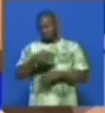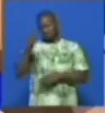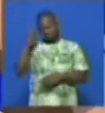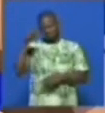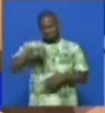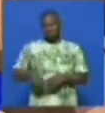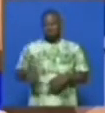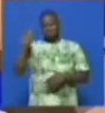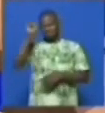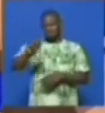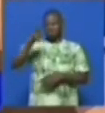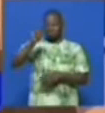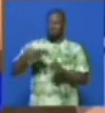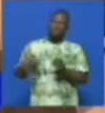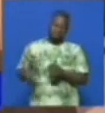fait partie